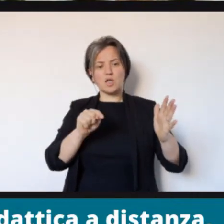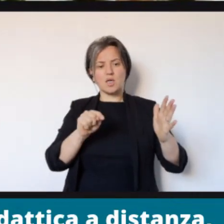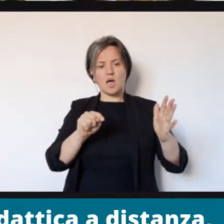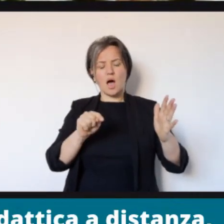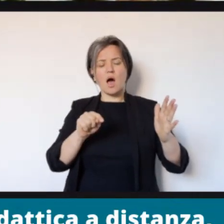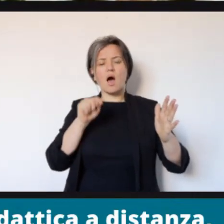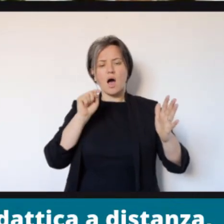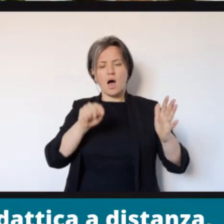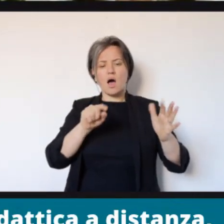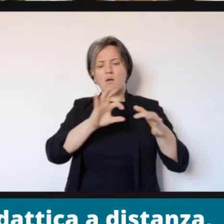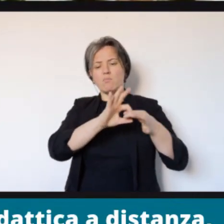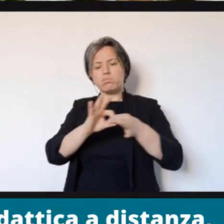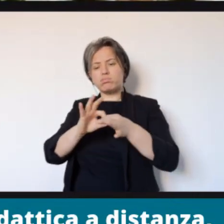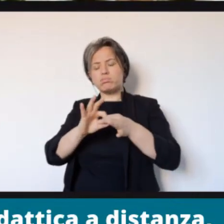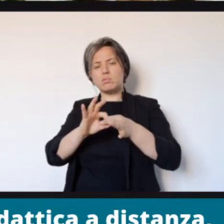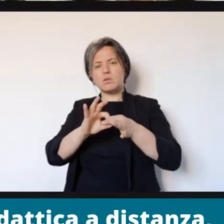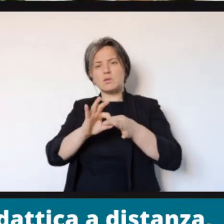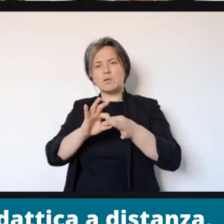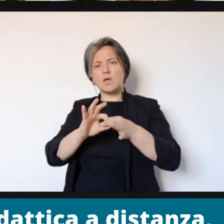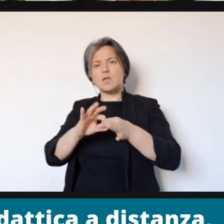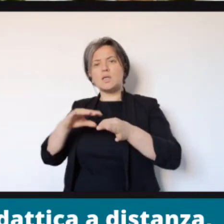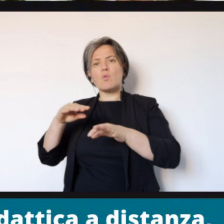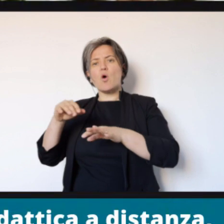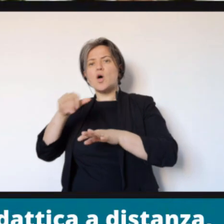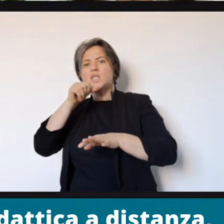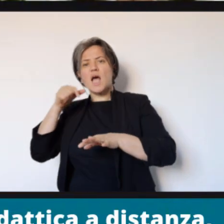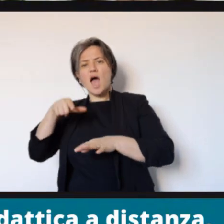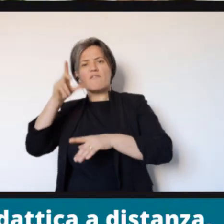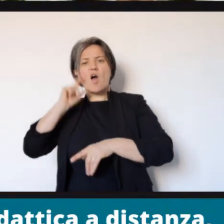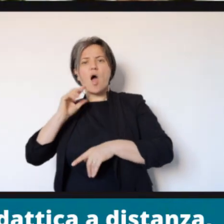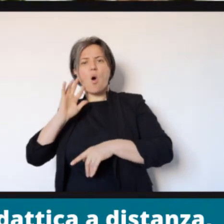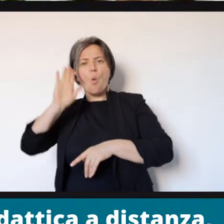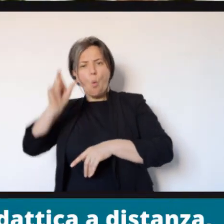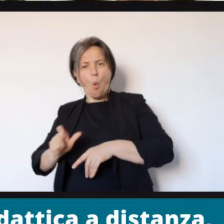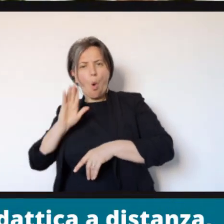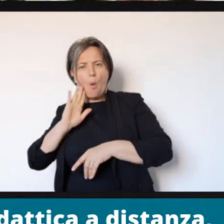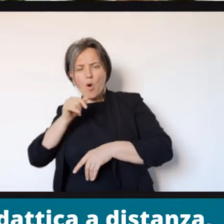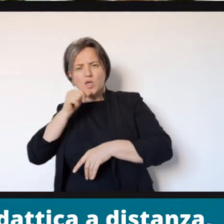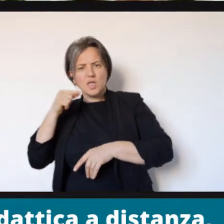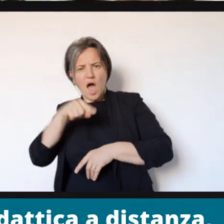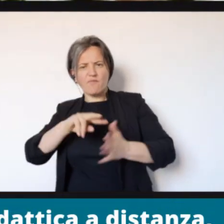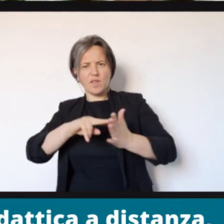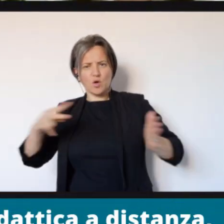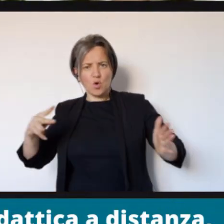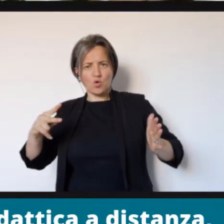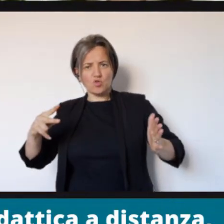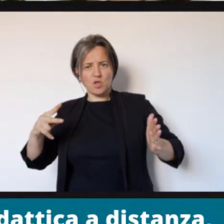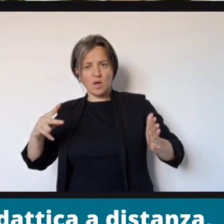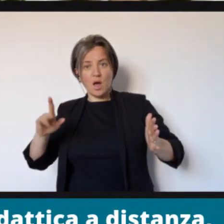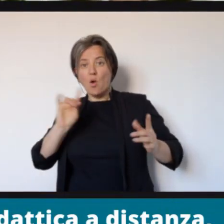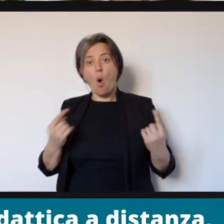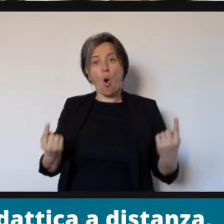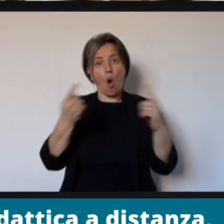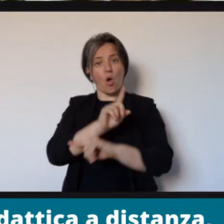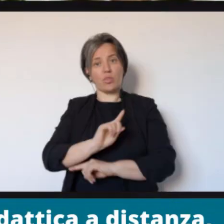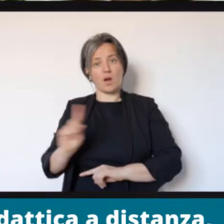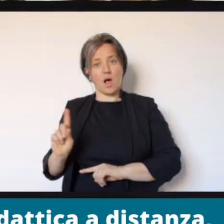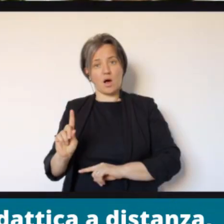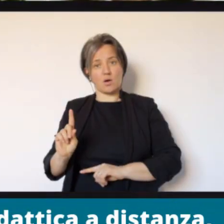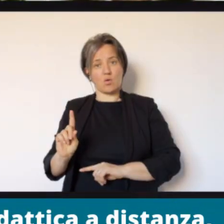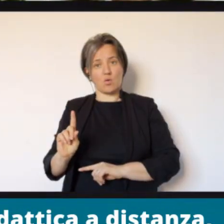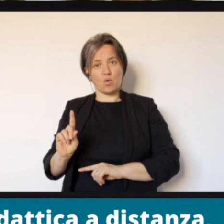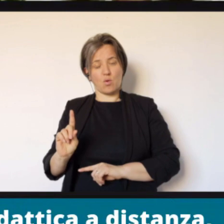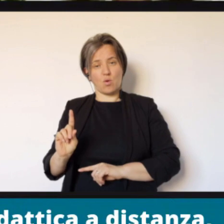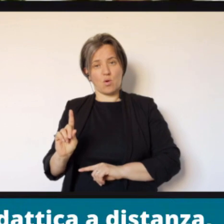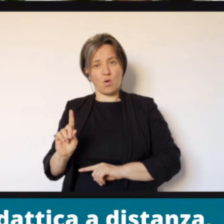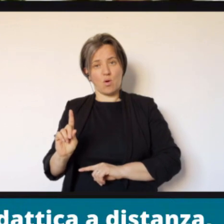al servizio dell'uomo e non viceversa, e non l'uomo al servizio della tecnologia.